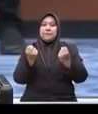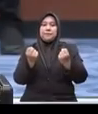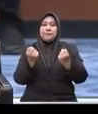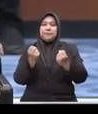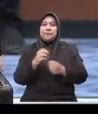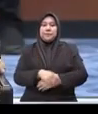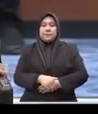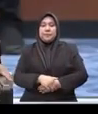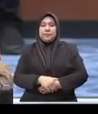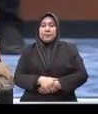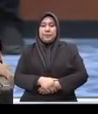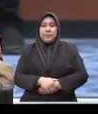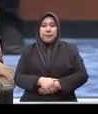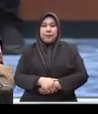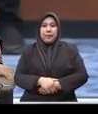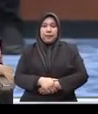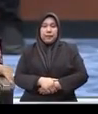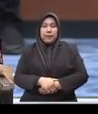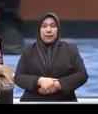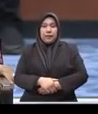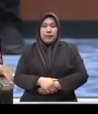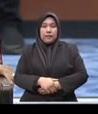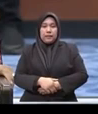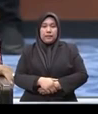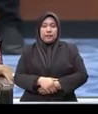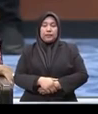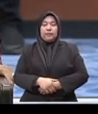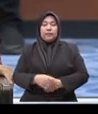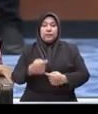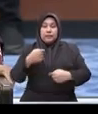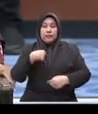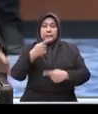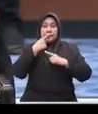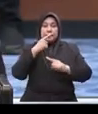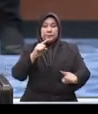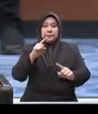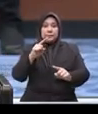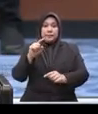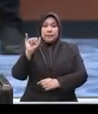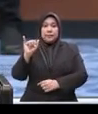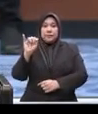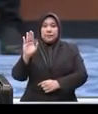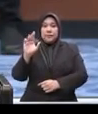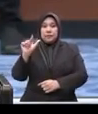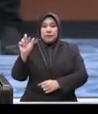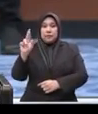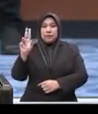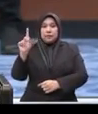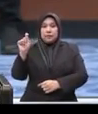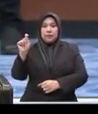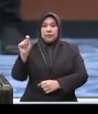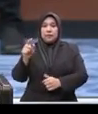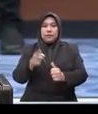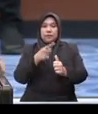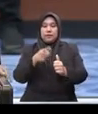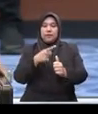terus dulu begitu emosi tapi yang